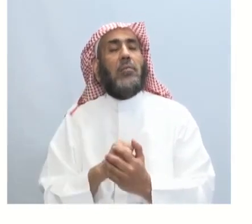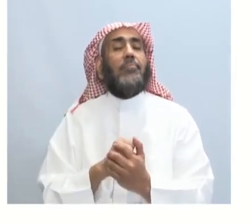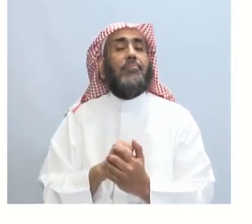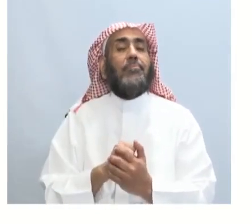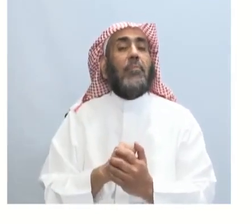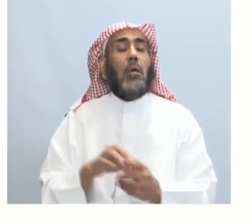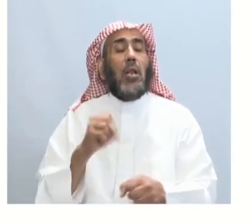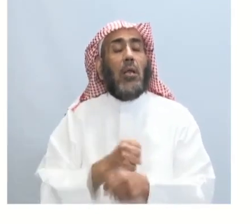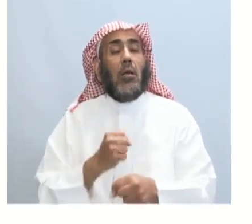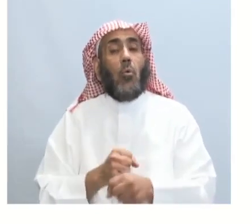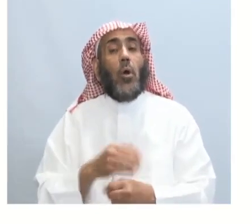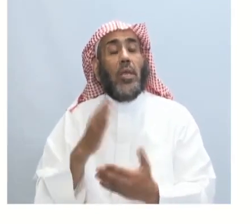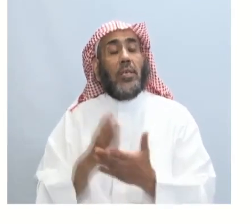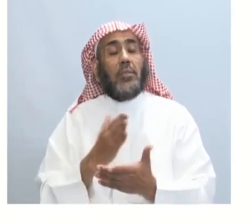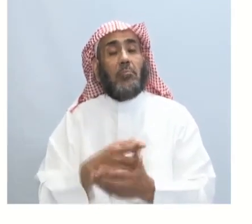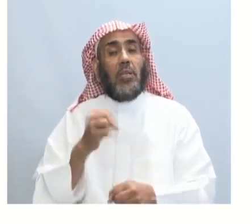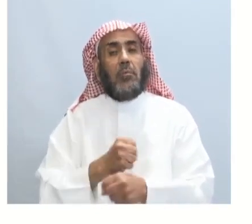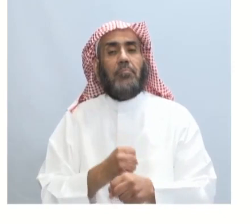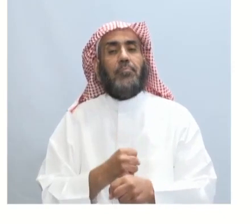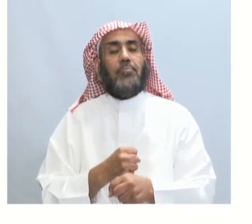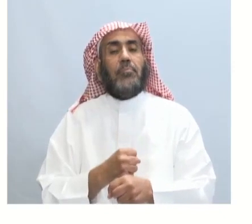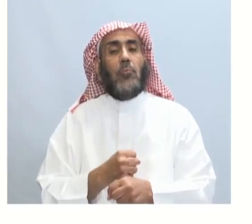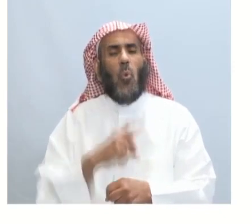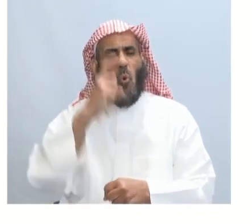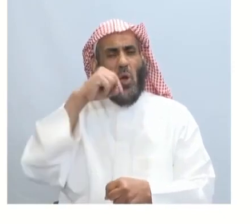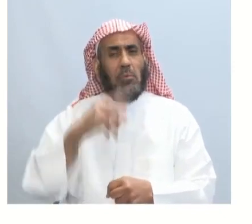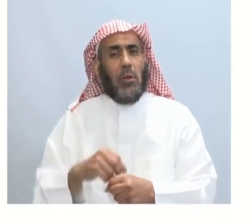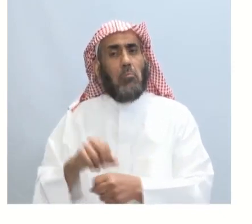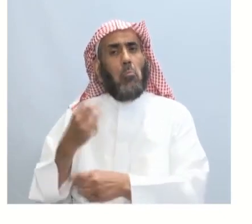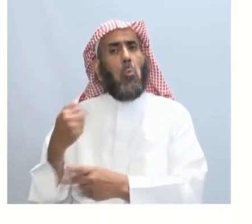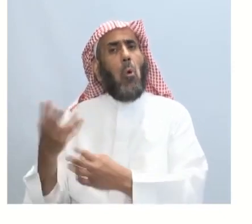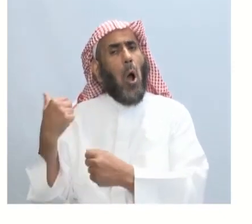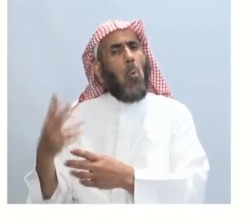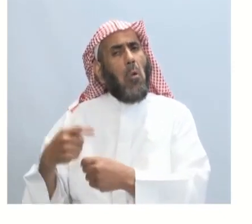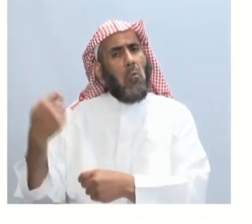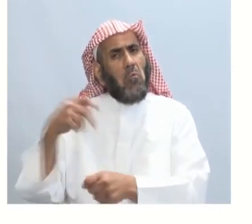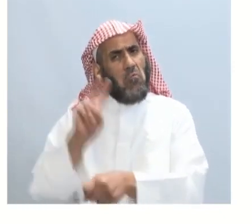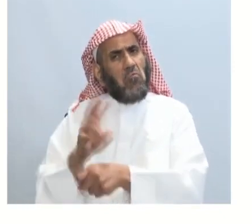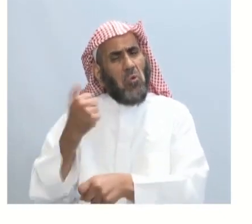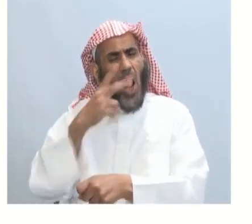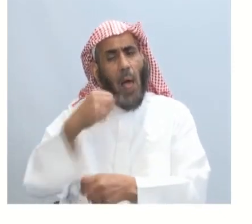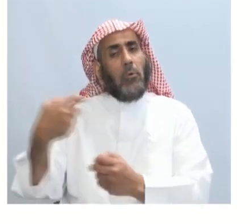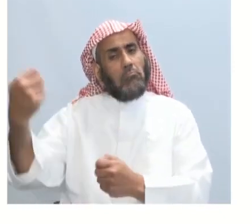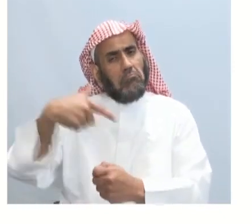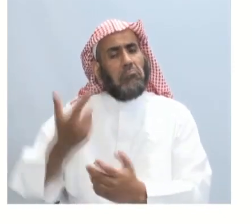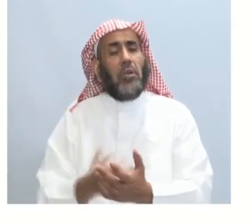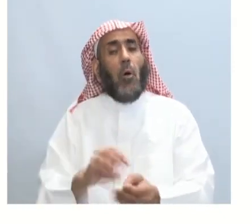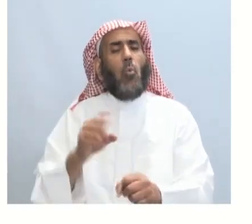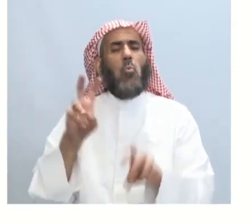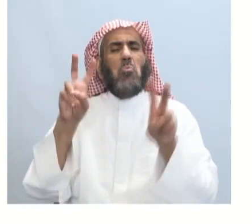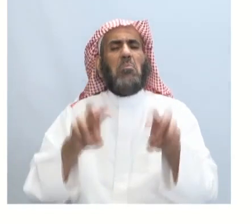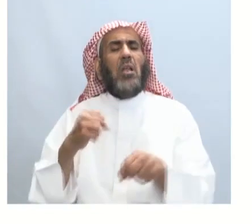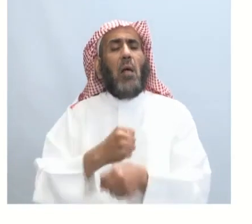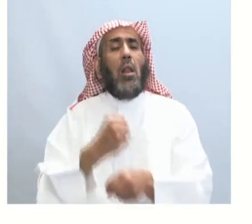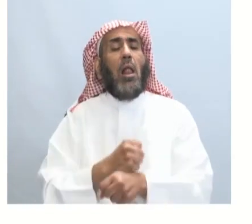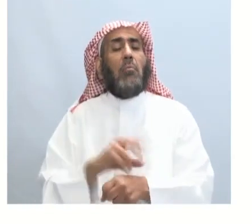من الاداء المعين هذا قسم من اداء الم معين وهو يجب عليه يلتزم بذلك او ان يمتنع عن عمل مثل